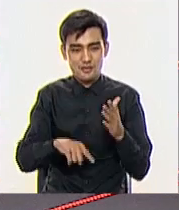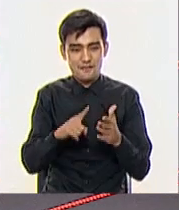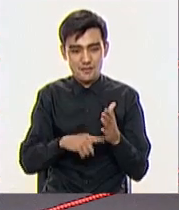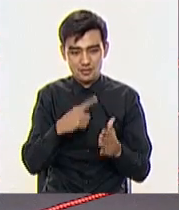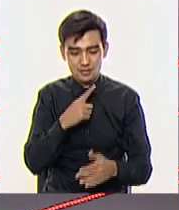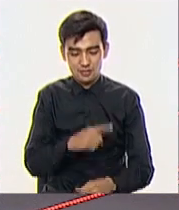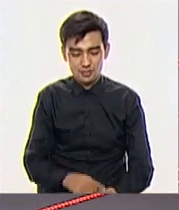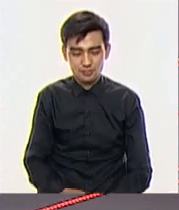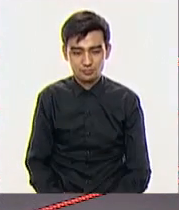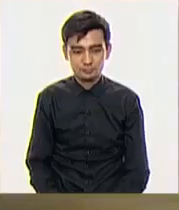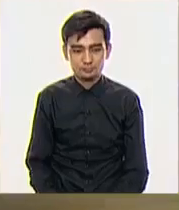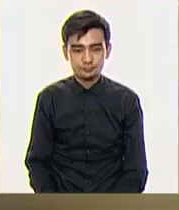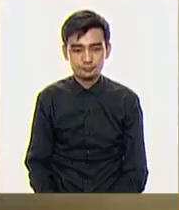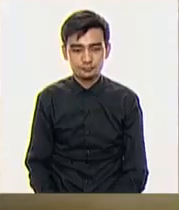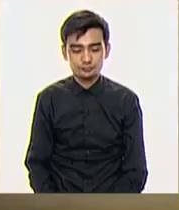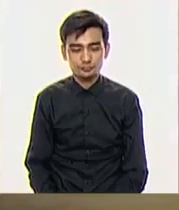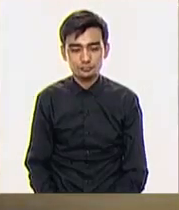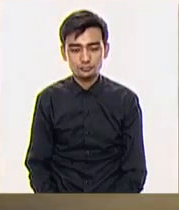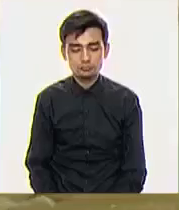еді.